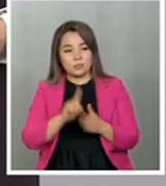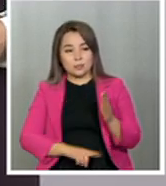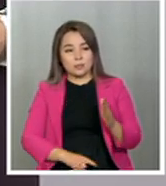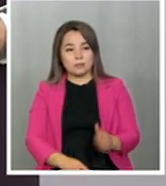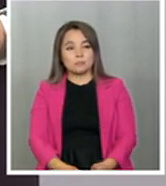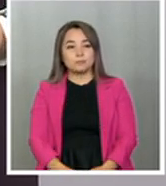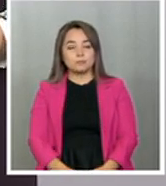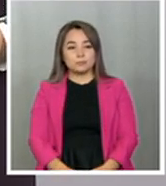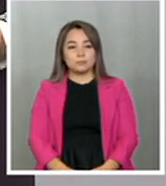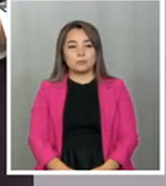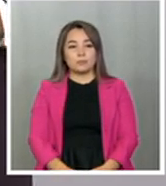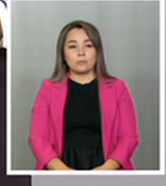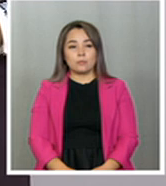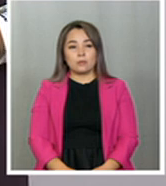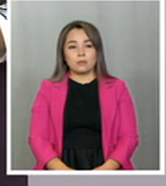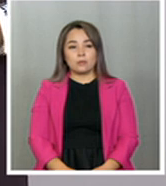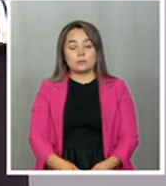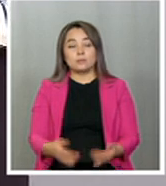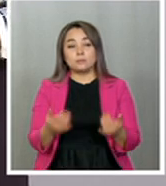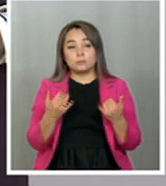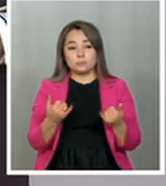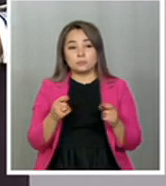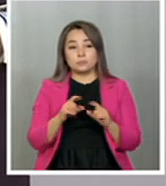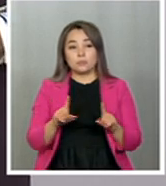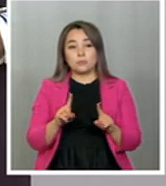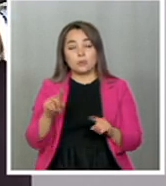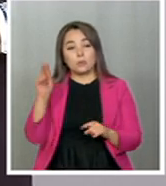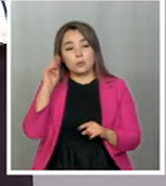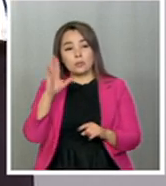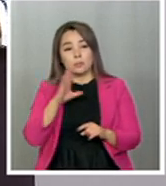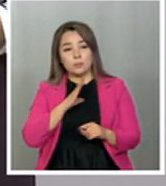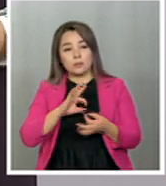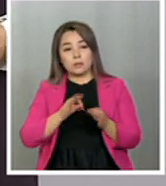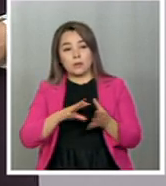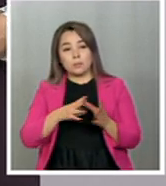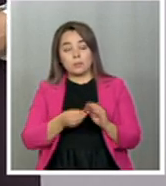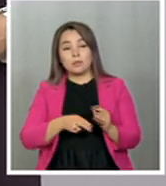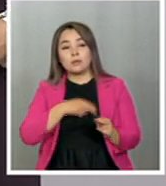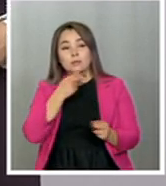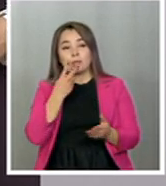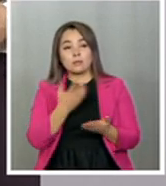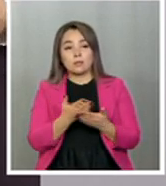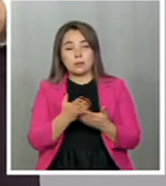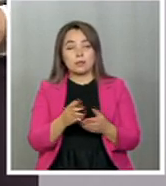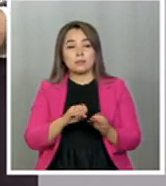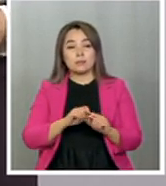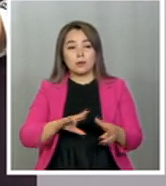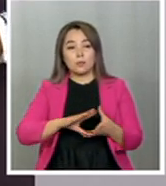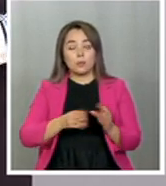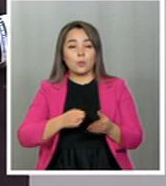сенімдімін. Ендеше, бүгінгі сабақта не үйрендік? Соған назар аударып, сабағымызды